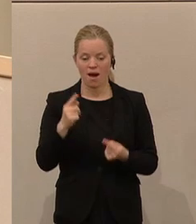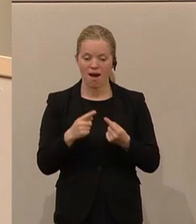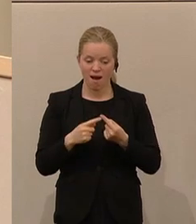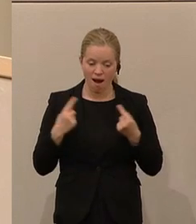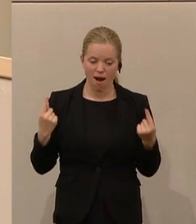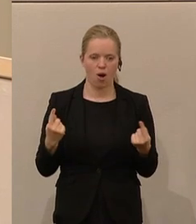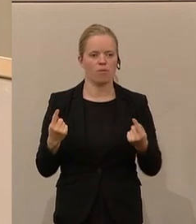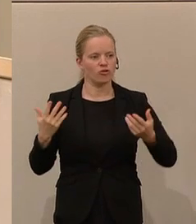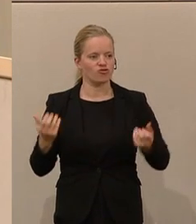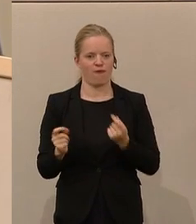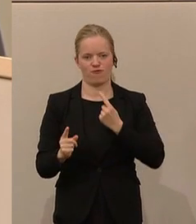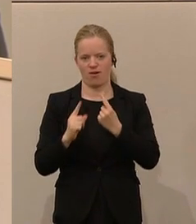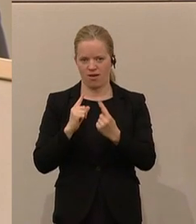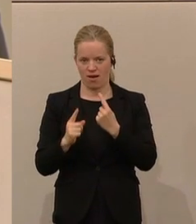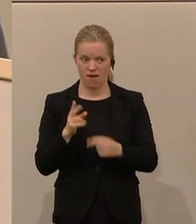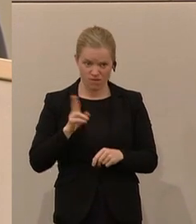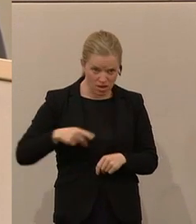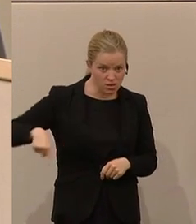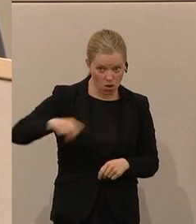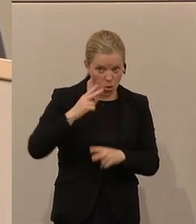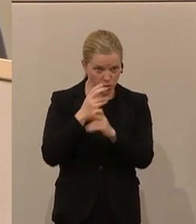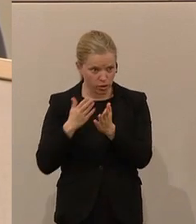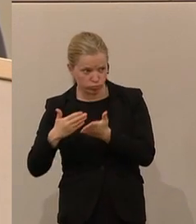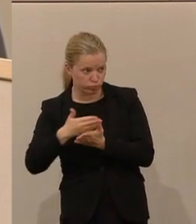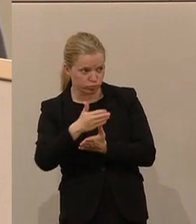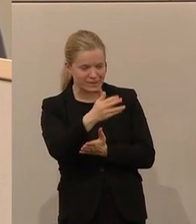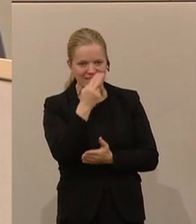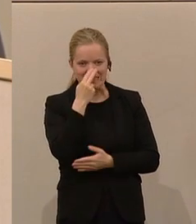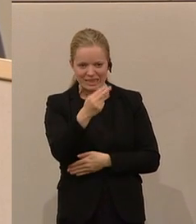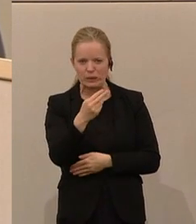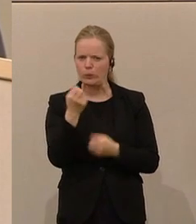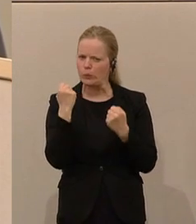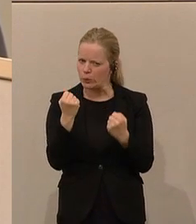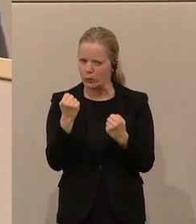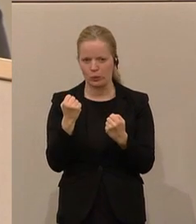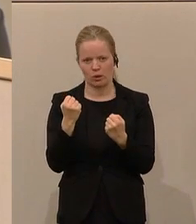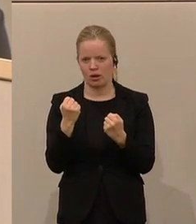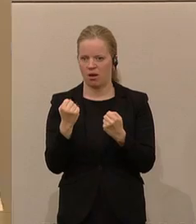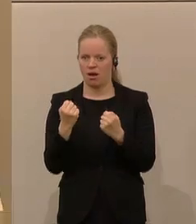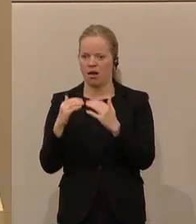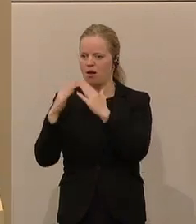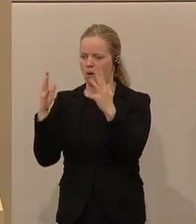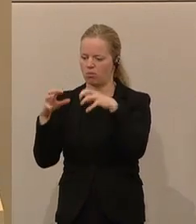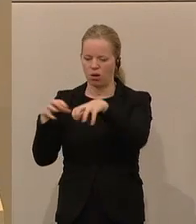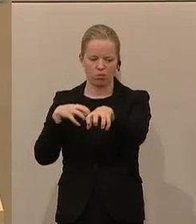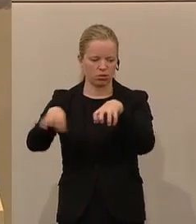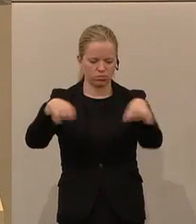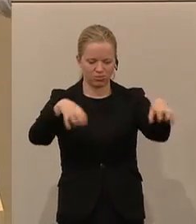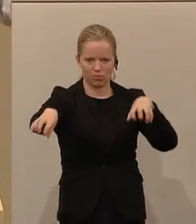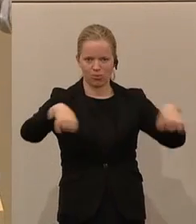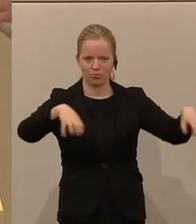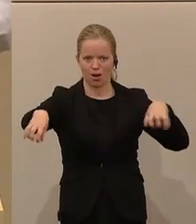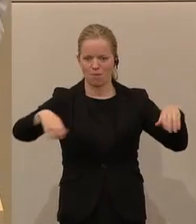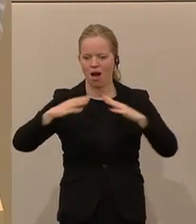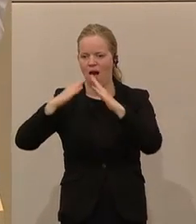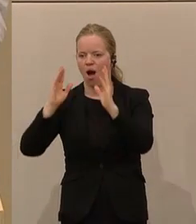Wenn Sie in Österreich durchs Land fahren, dann sehen Sie, wie zersiedelt alles ist. Dass Sie